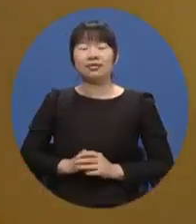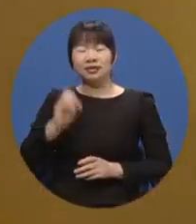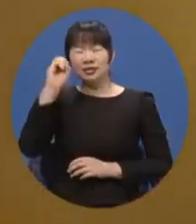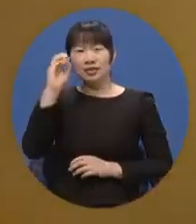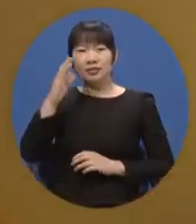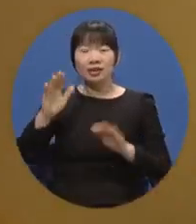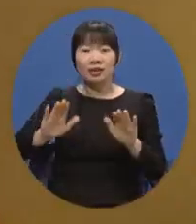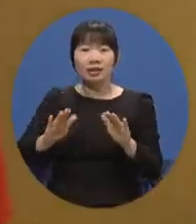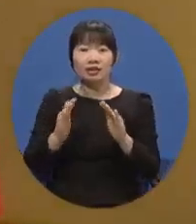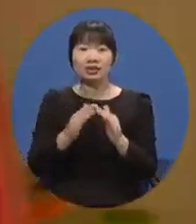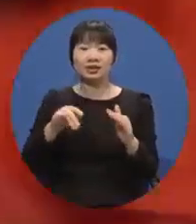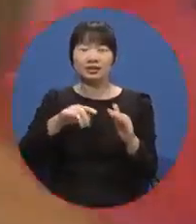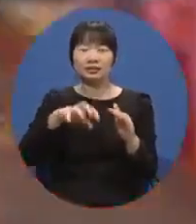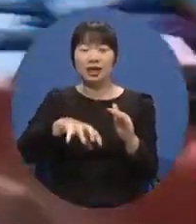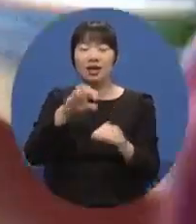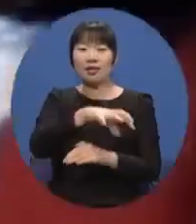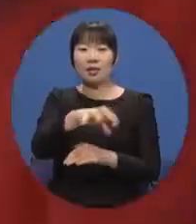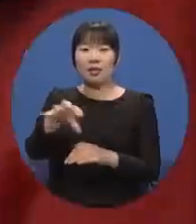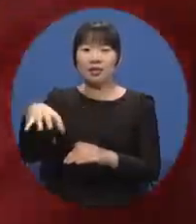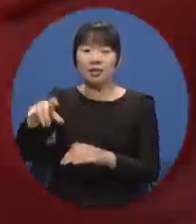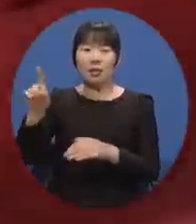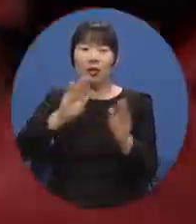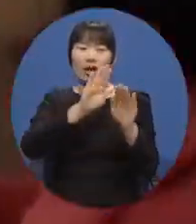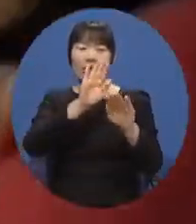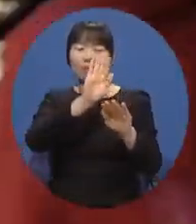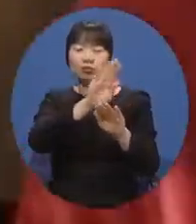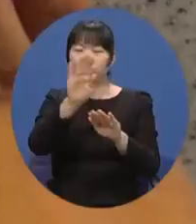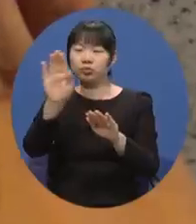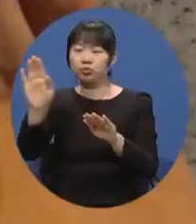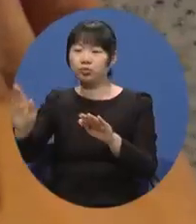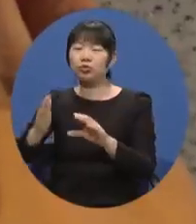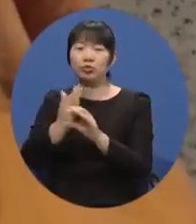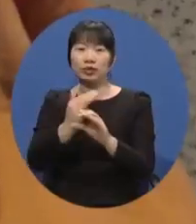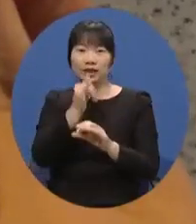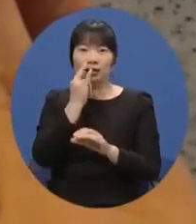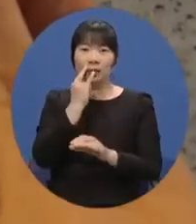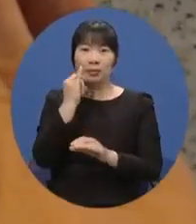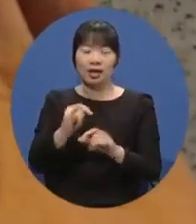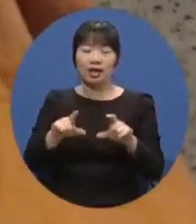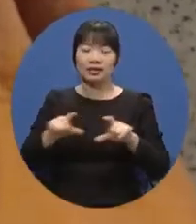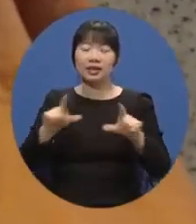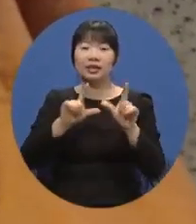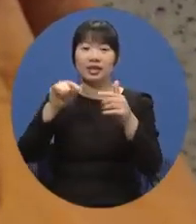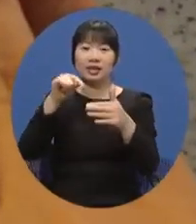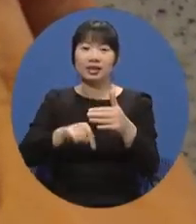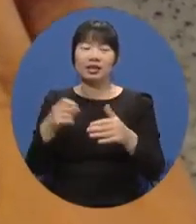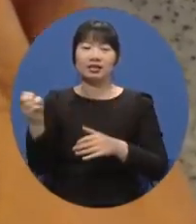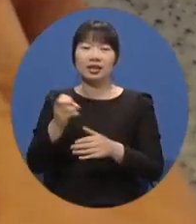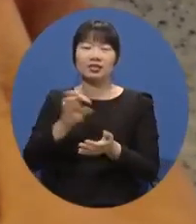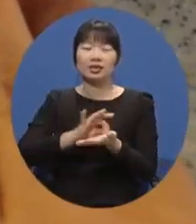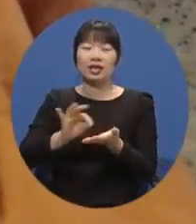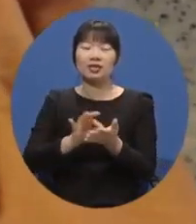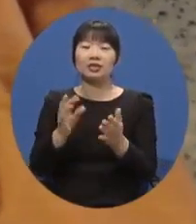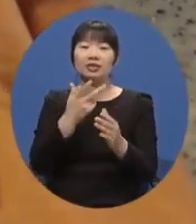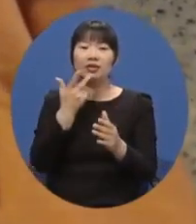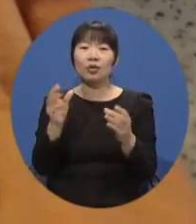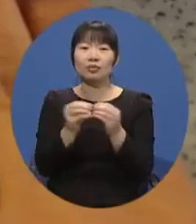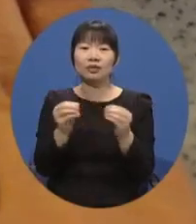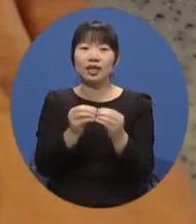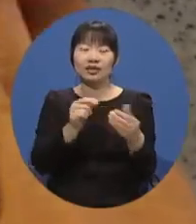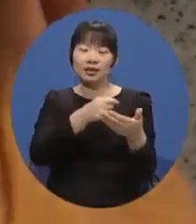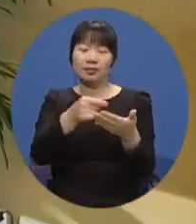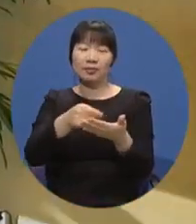갑자기 집안 이곳저곳에 무언가를 붙이기 시작하는 엄마. 일상생활에서 자주 쓰는 영어 문장을